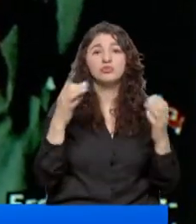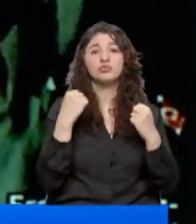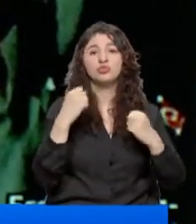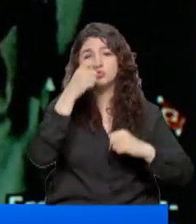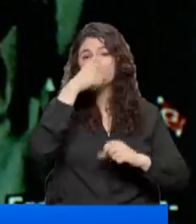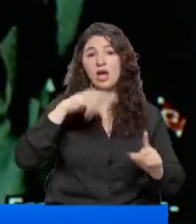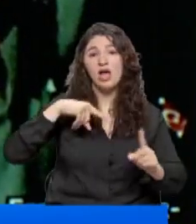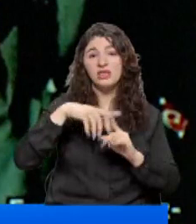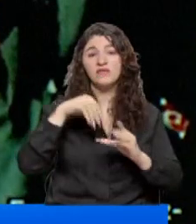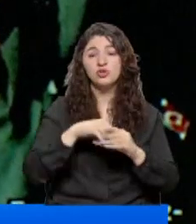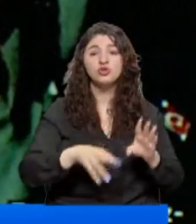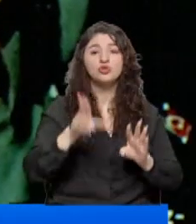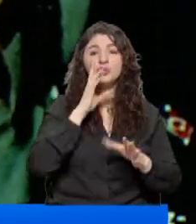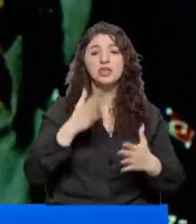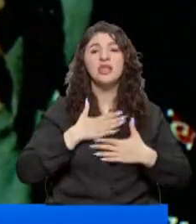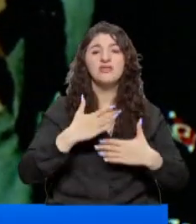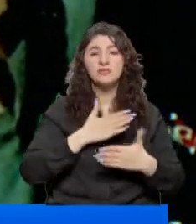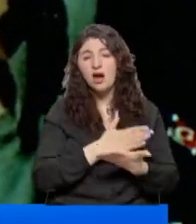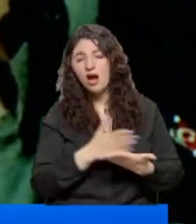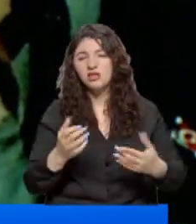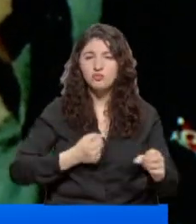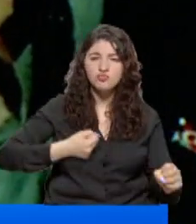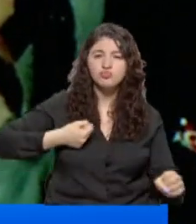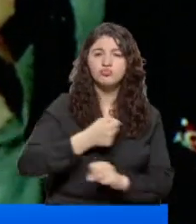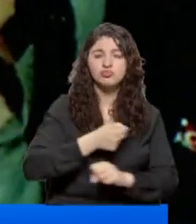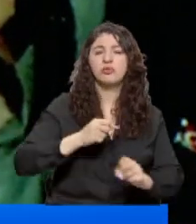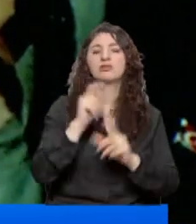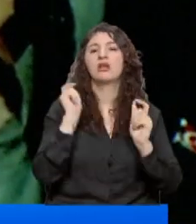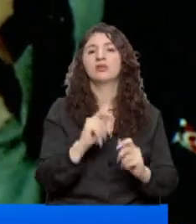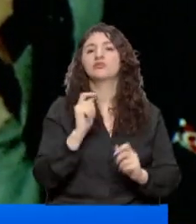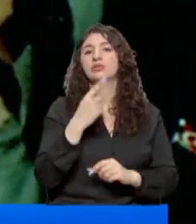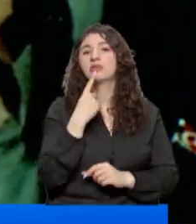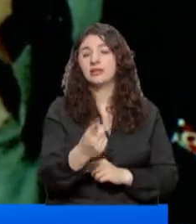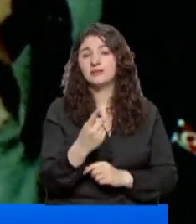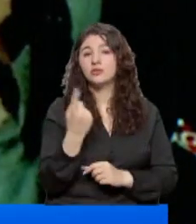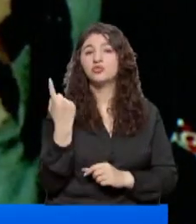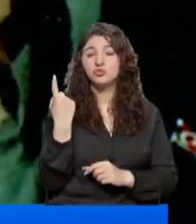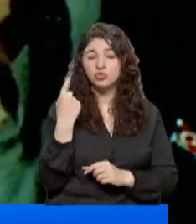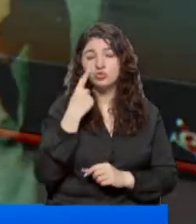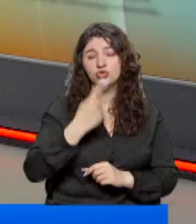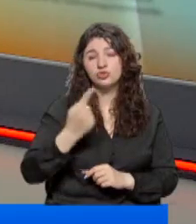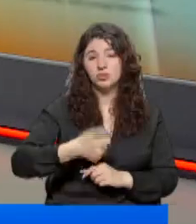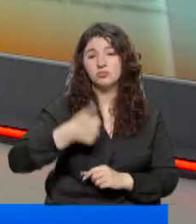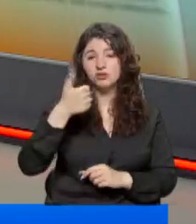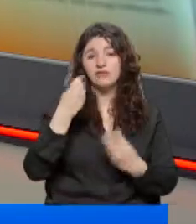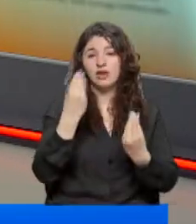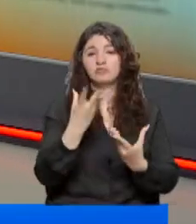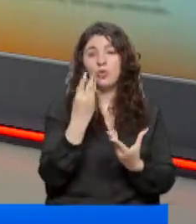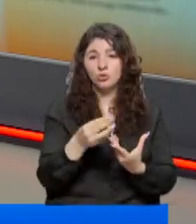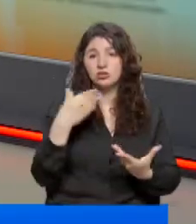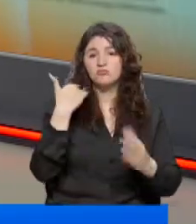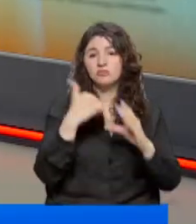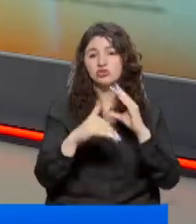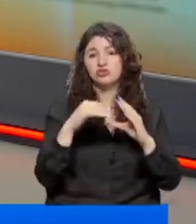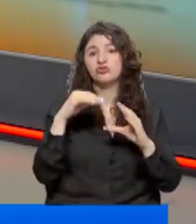güçlü Türkiye'deki için son nefesimize kadar mücadele edeceğiz'' dedi dün Cumhurbaşkanı vermiş olduğu